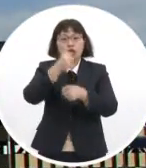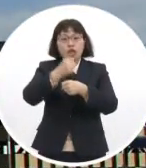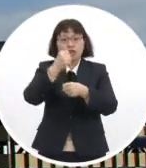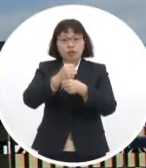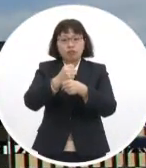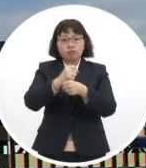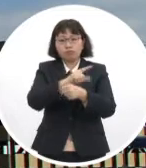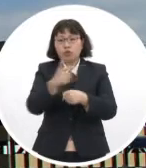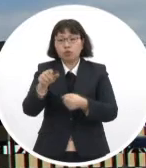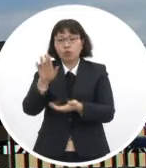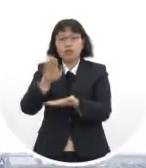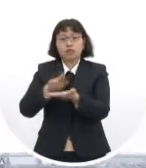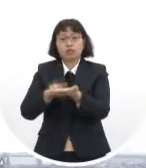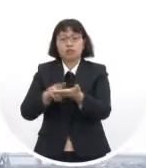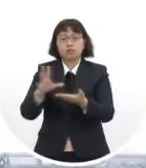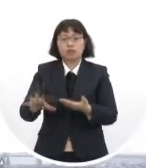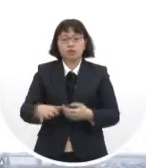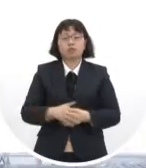ました。